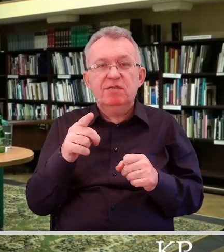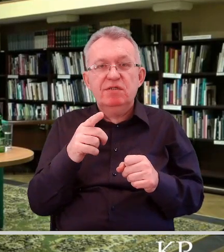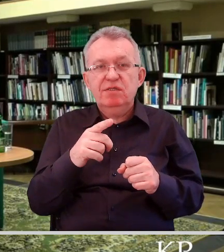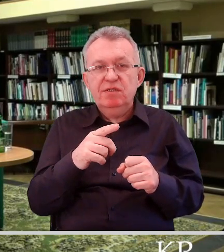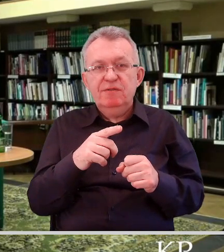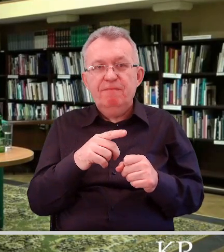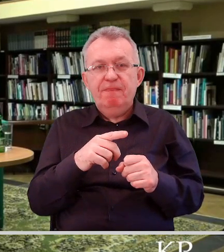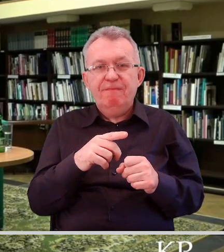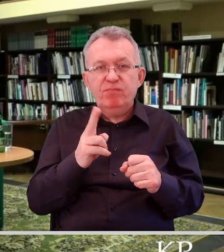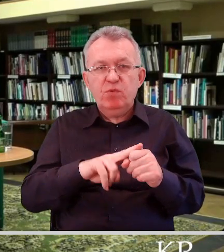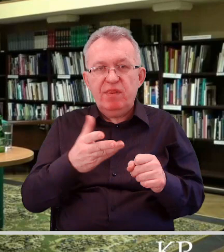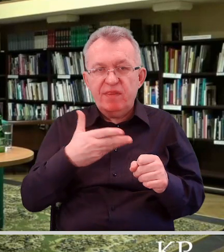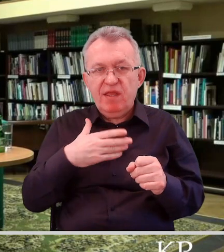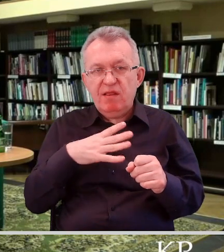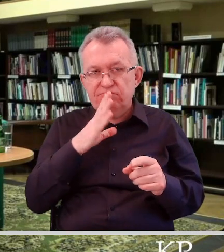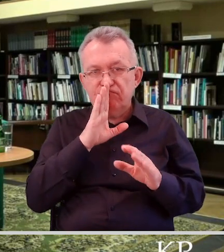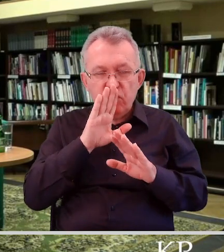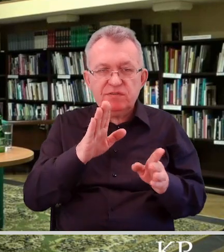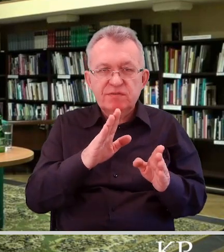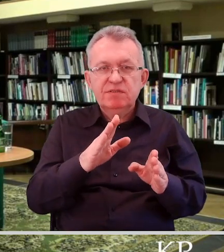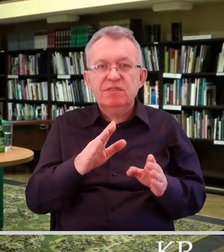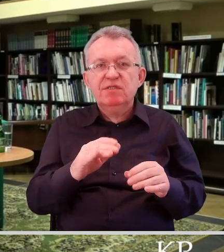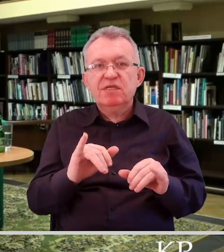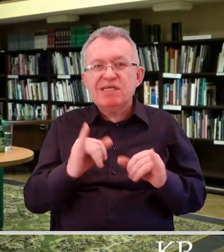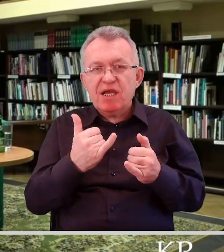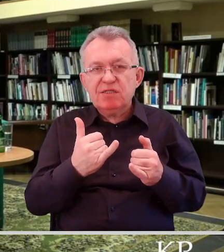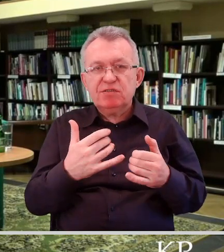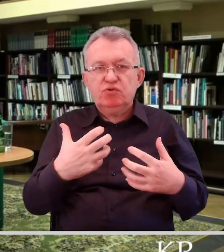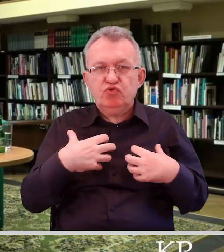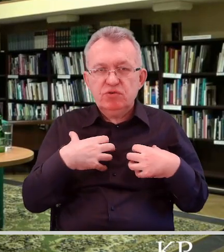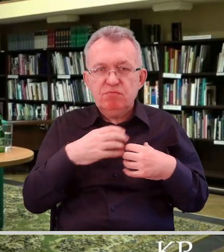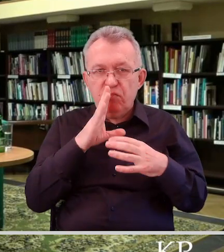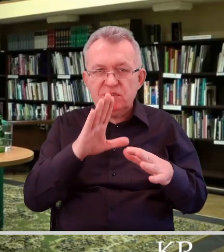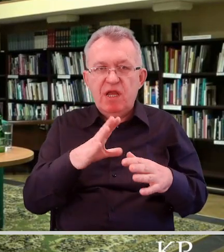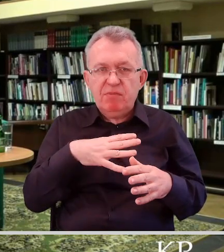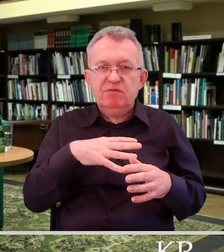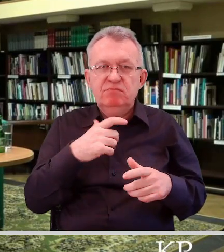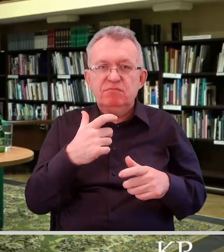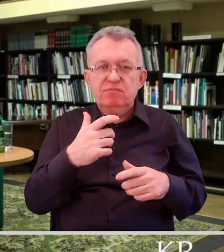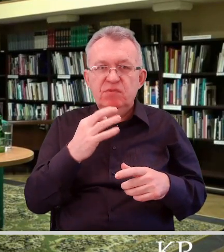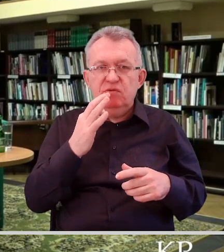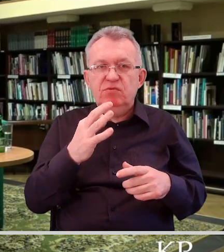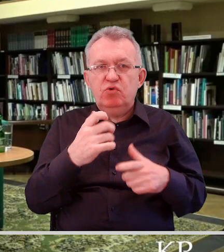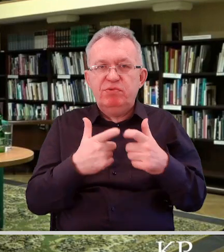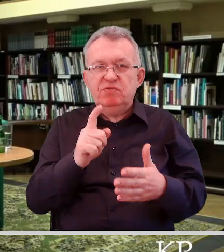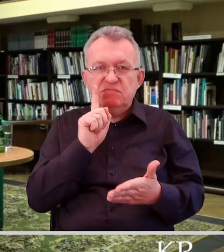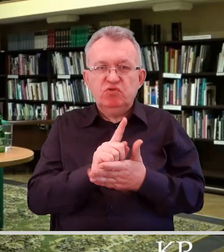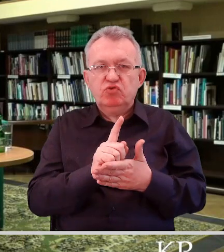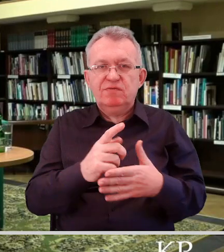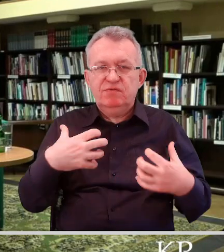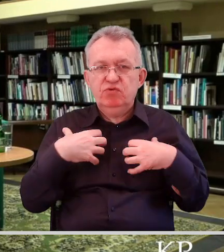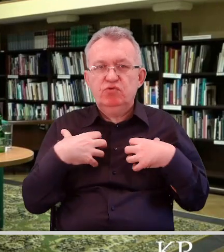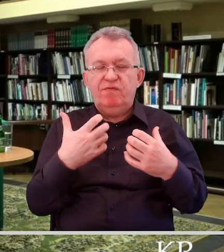która daje nam pewne wskazówki dotyczące tego, jak postępować, żeby osiągnąć też ten sukces